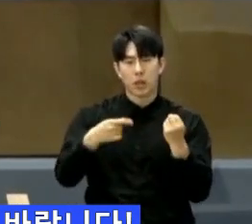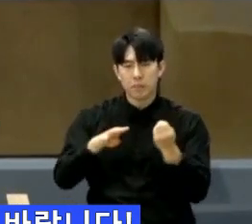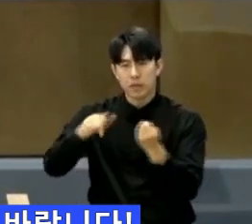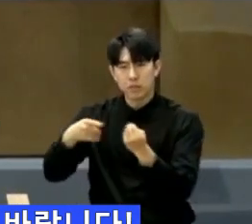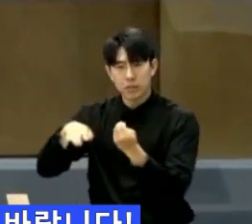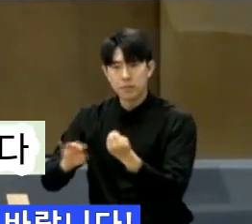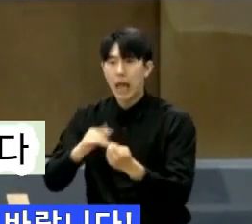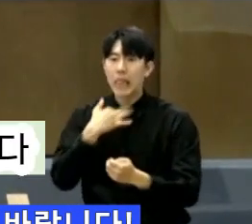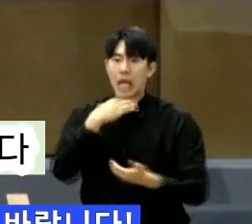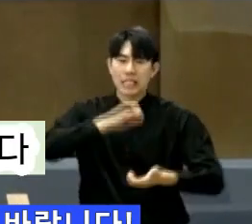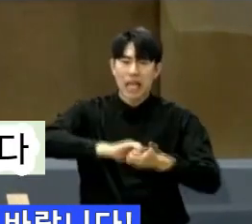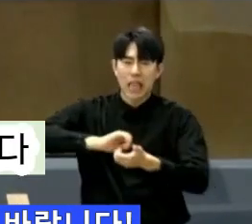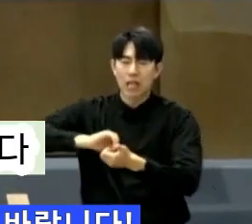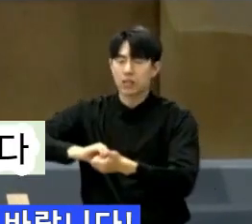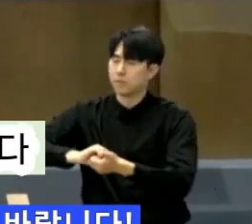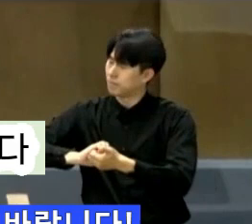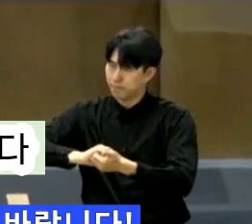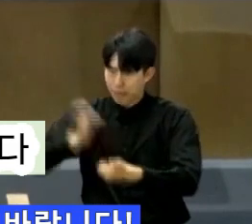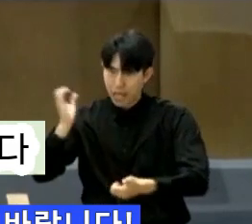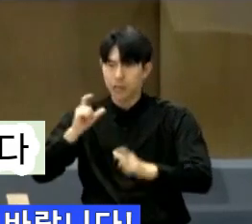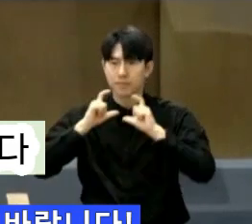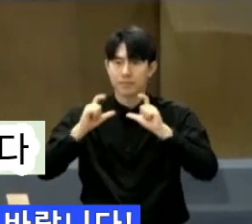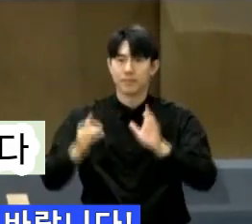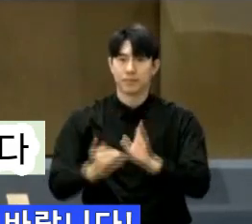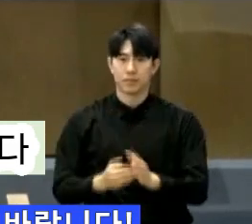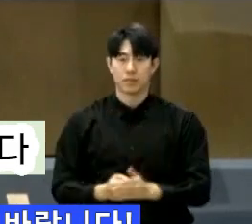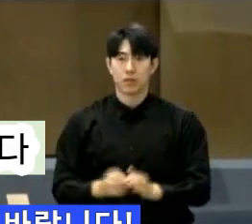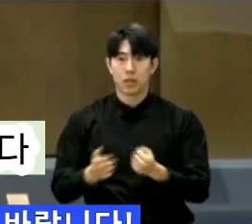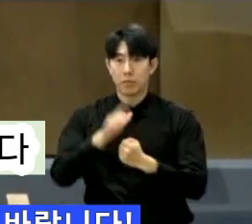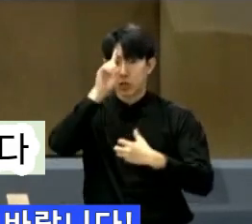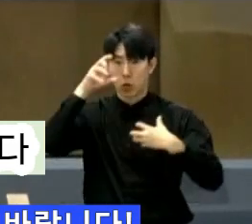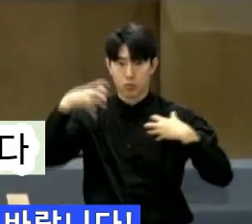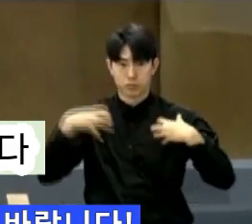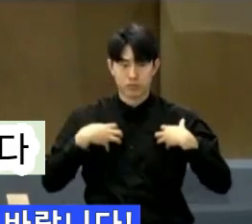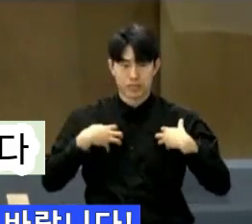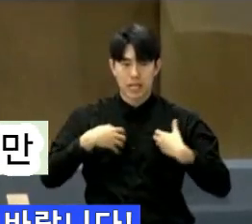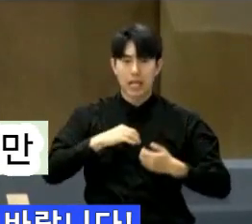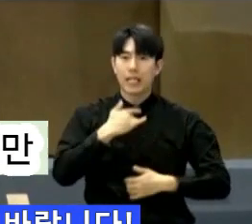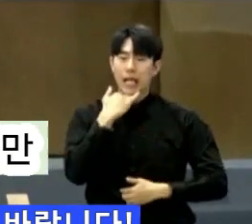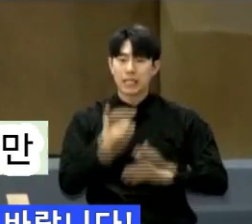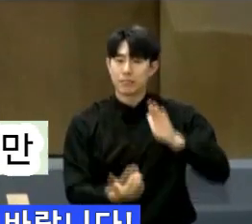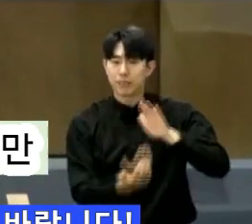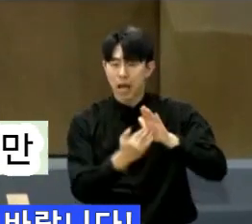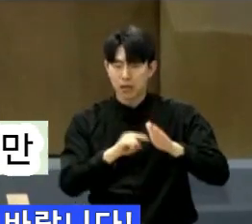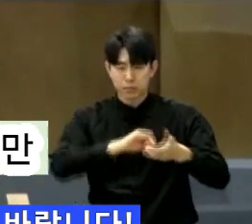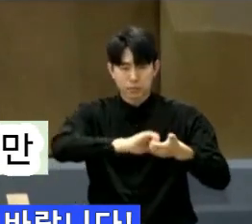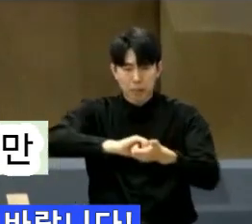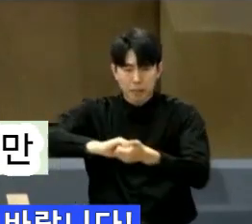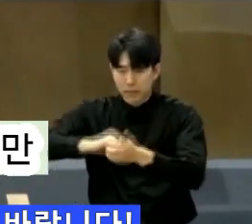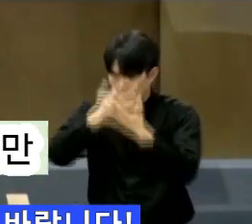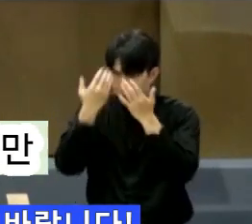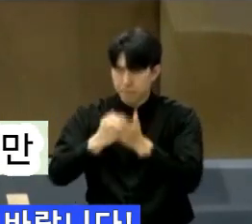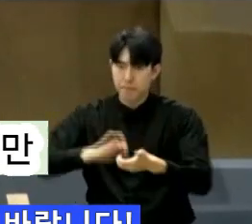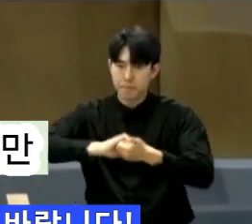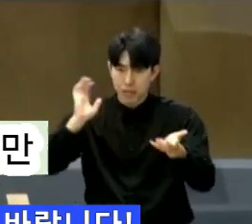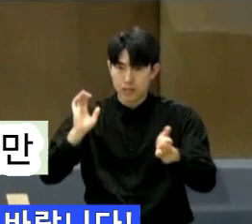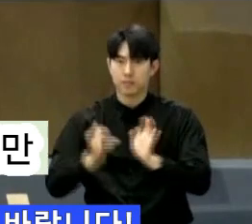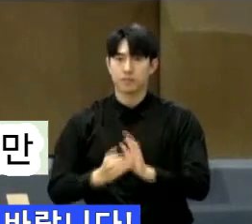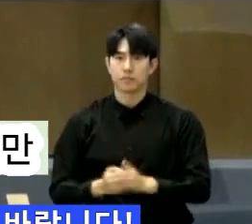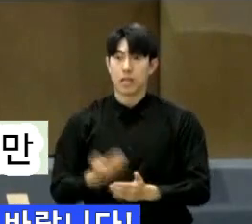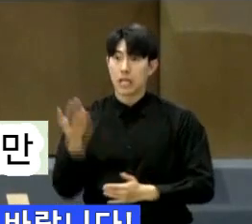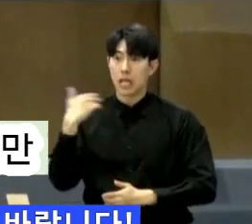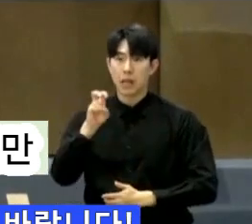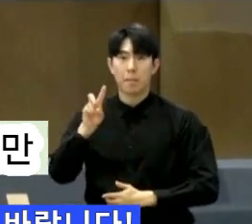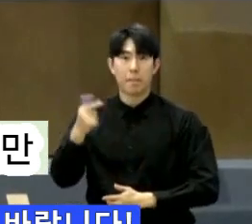결정했고 같은 해 10월 정부는 결국 나이 상한제 전부를 철폐하였습니다. 또한 공무원 채용 응시 자격은 과거 만